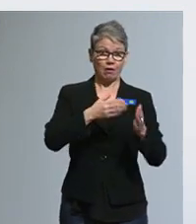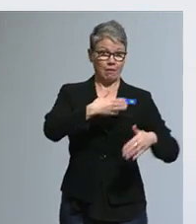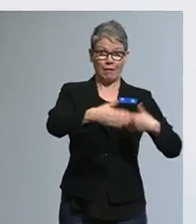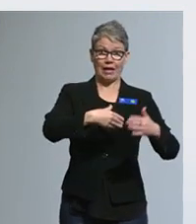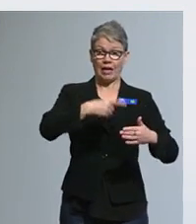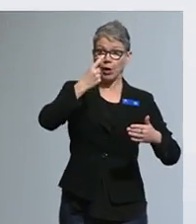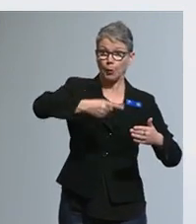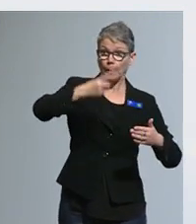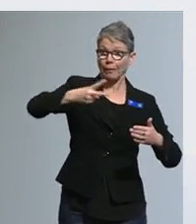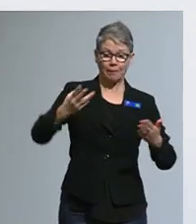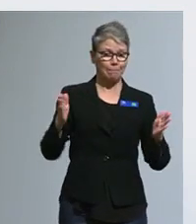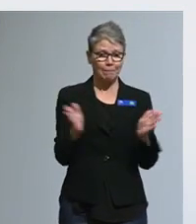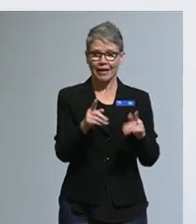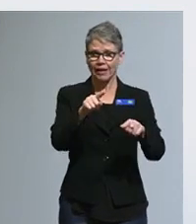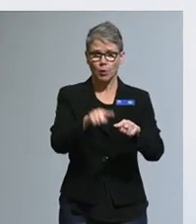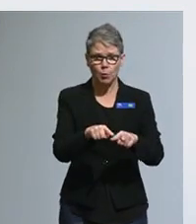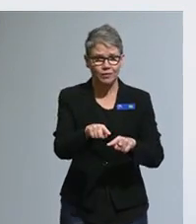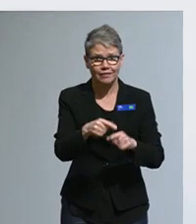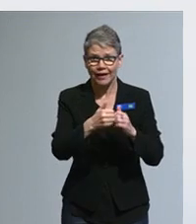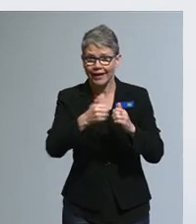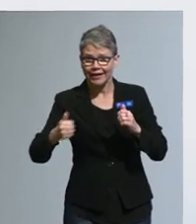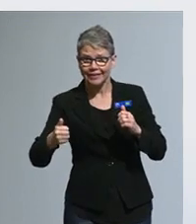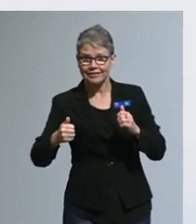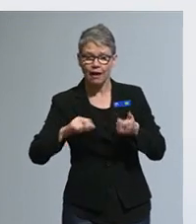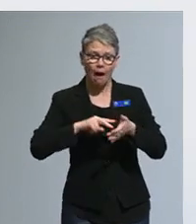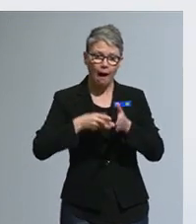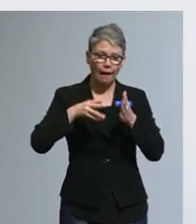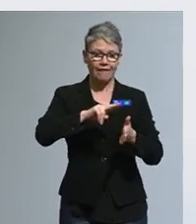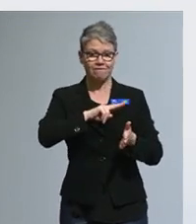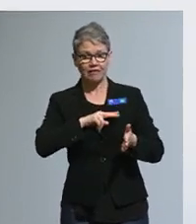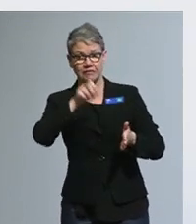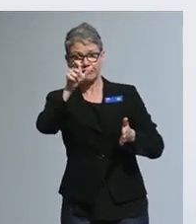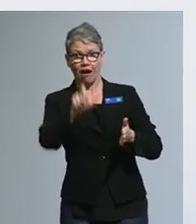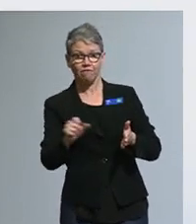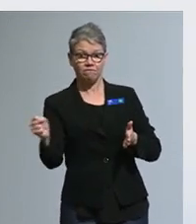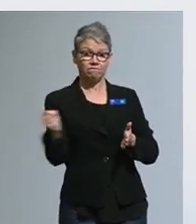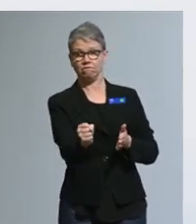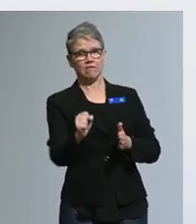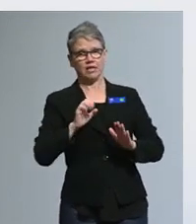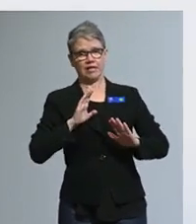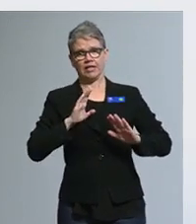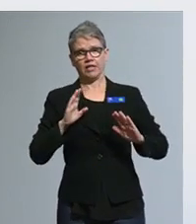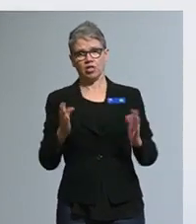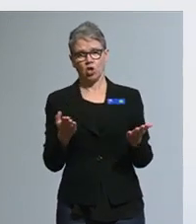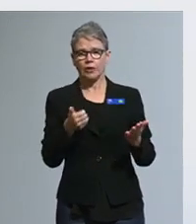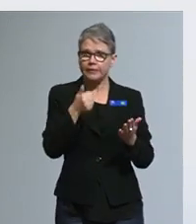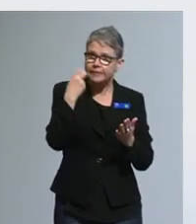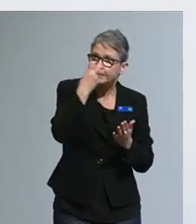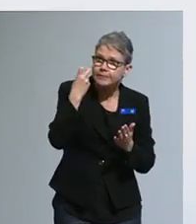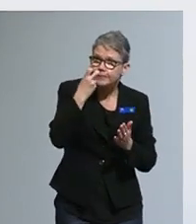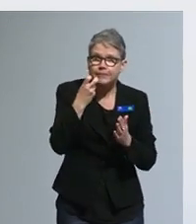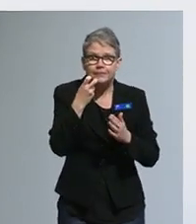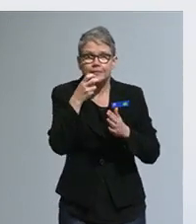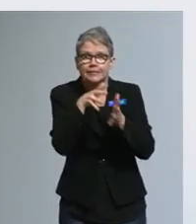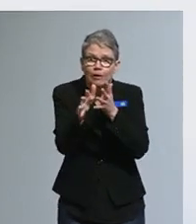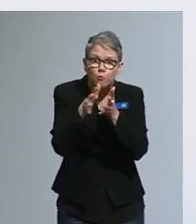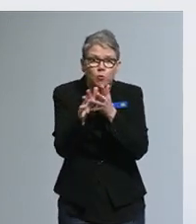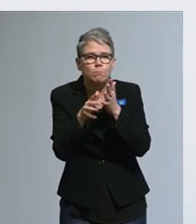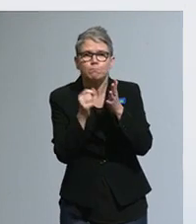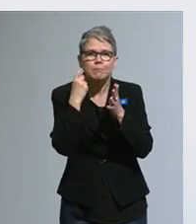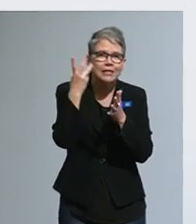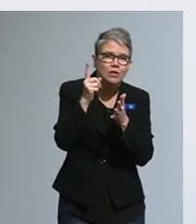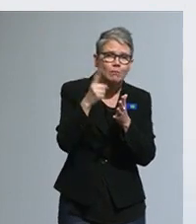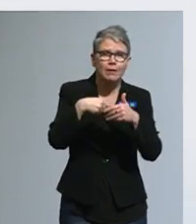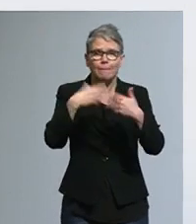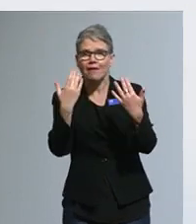ole tällä hetkellä olemassa erikseen hankevastaavia, jotka voi sitten niitä seuloa ja katsoa päivämääriä, milloin mikäkin haku